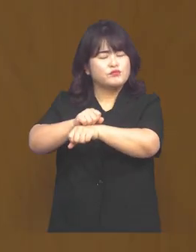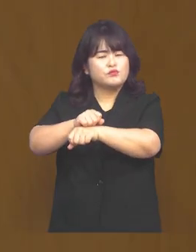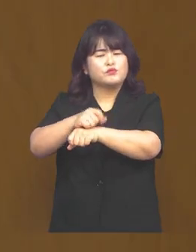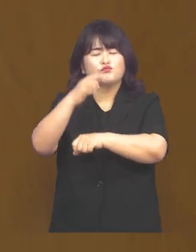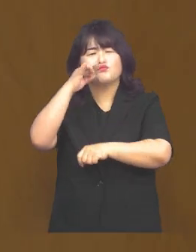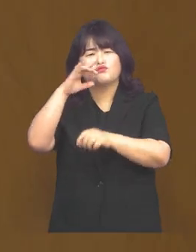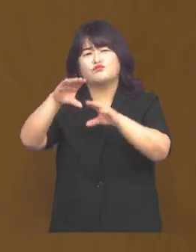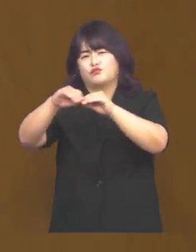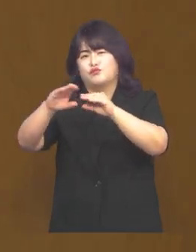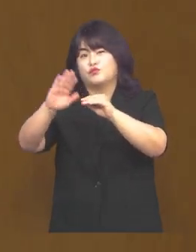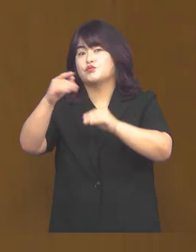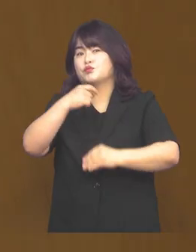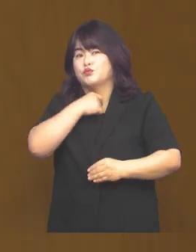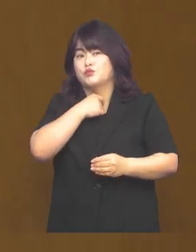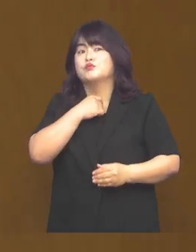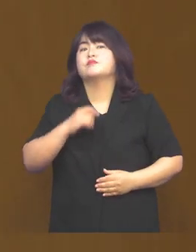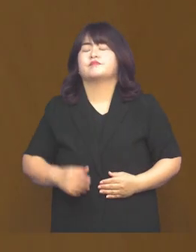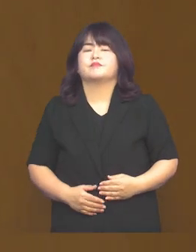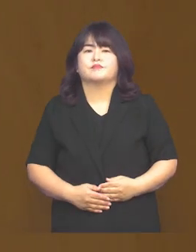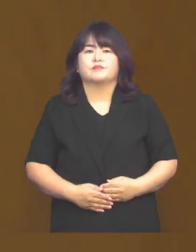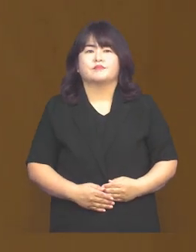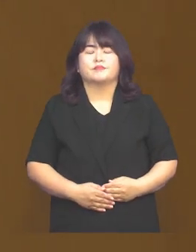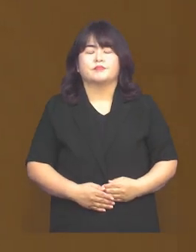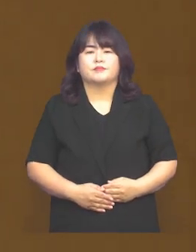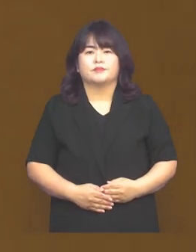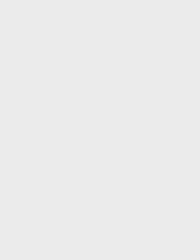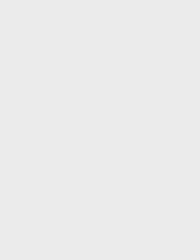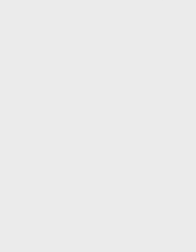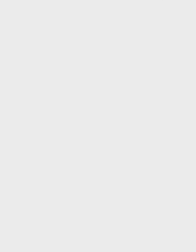지혜를 얻어 궁금증을 해소하시기 바란다고 말했습니다.